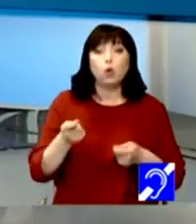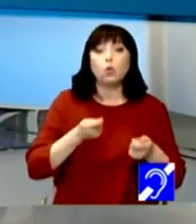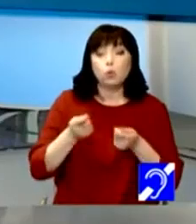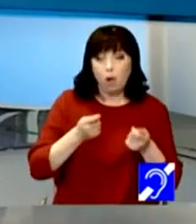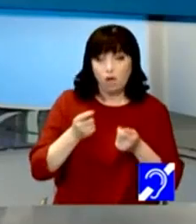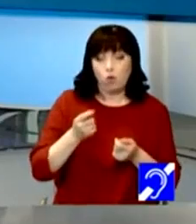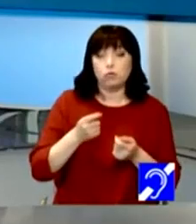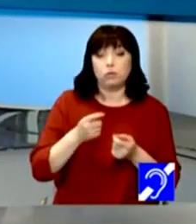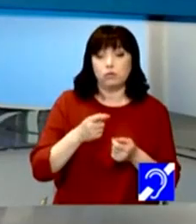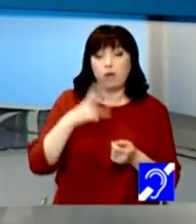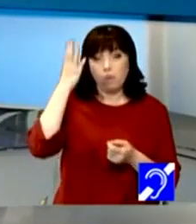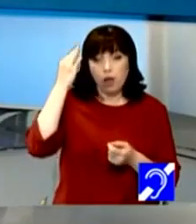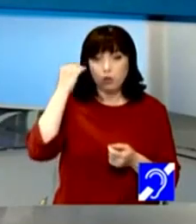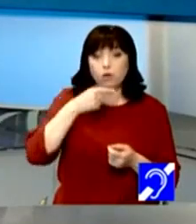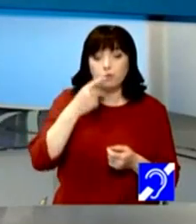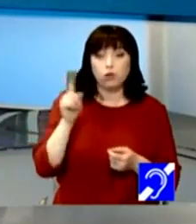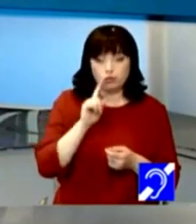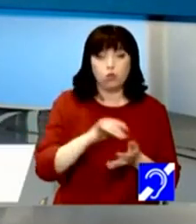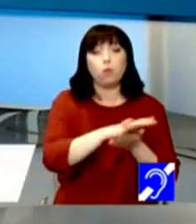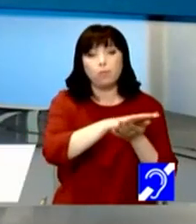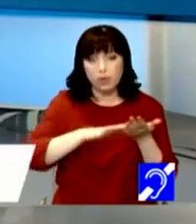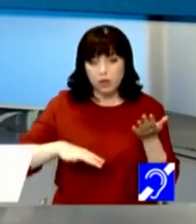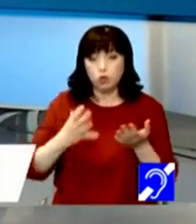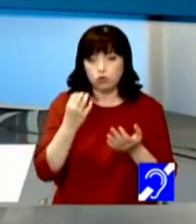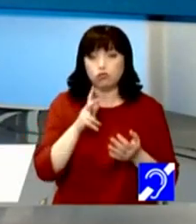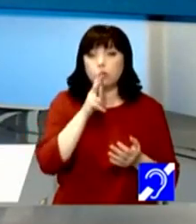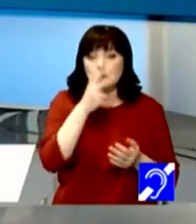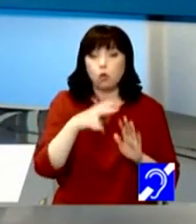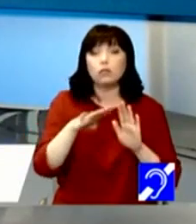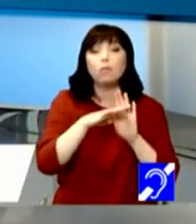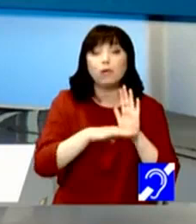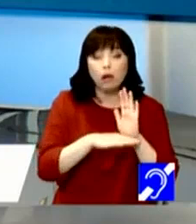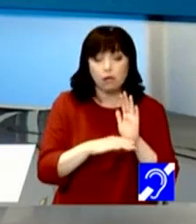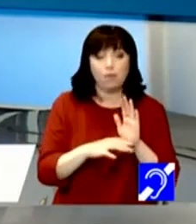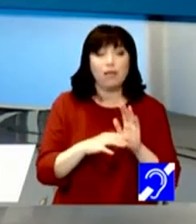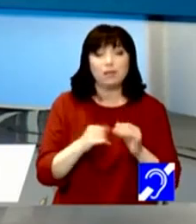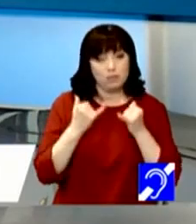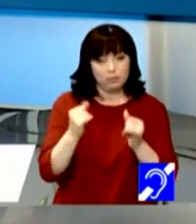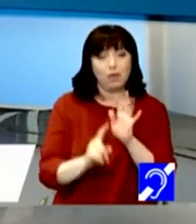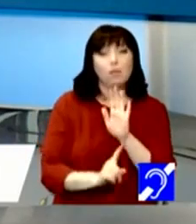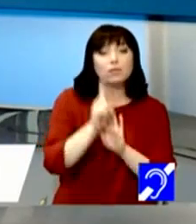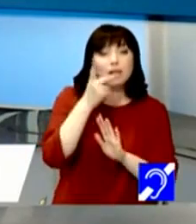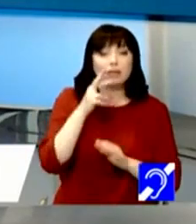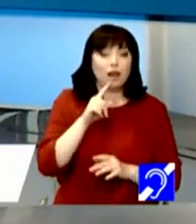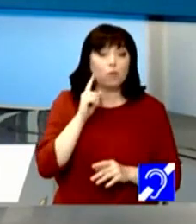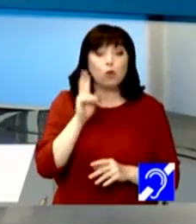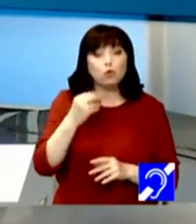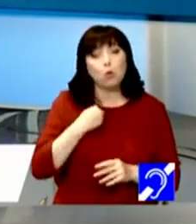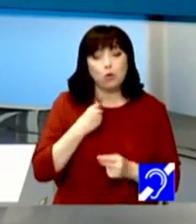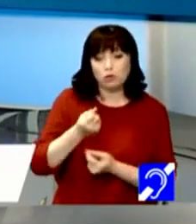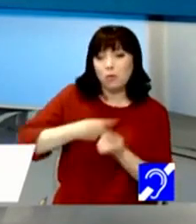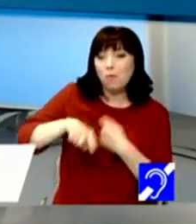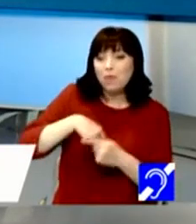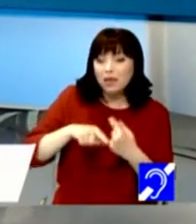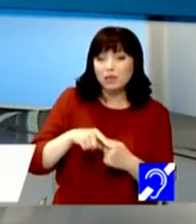Autoritățile Republicii Moldova anunță că vor prelungi cu încă 3 ani programul Start pentru tineri. Cei care vor începe o afacere vor